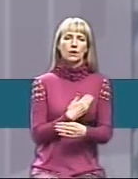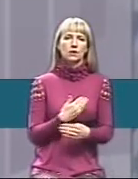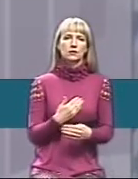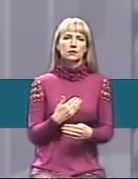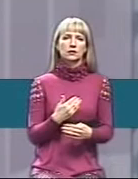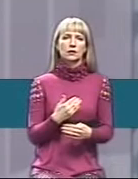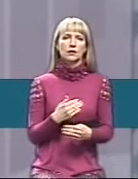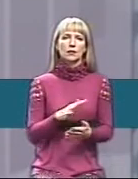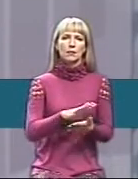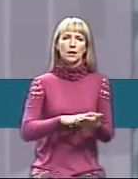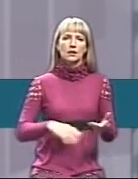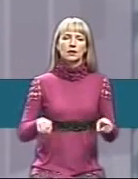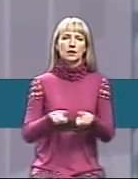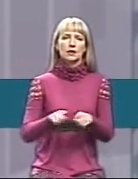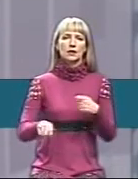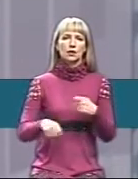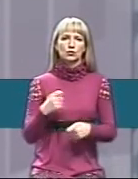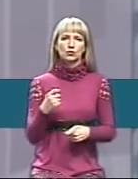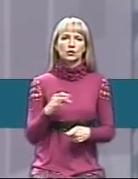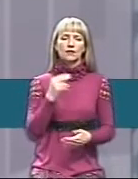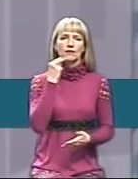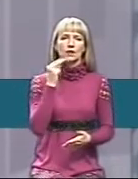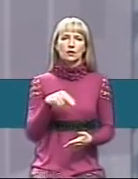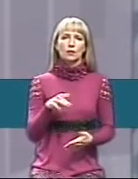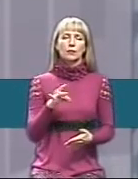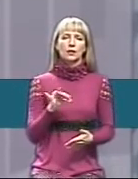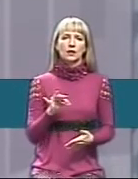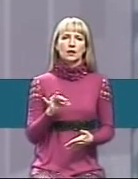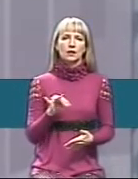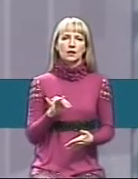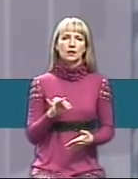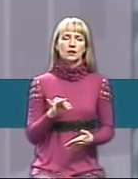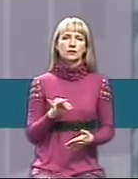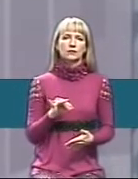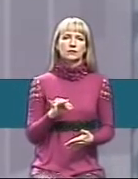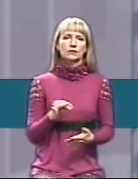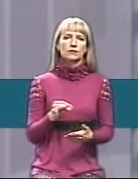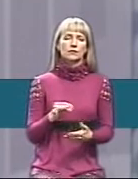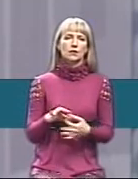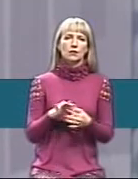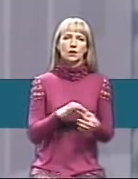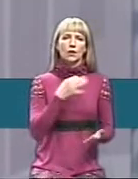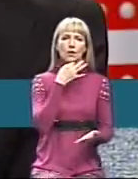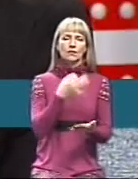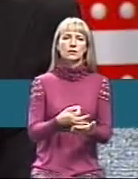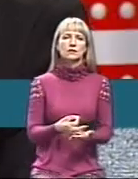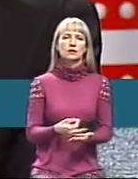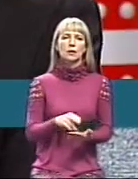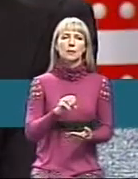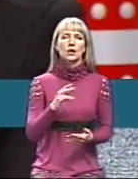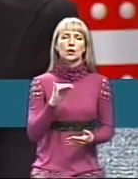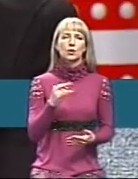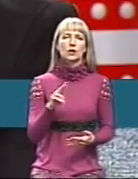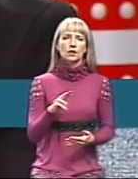в подальшем таких нарушений, виновных притягувати відповідальності. Пані Юлія,